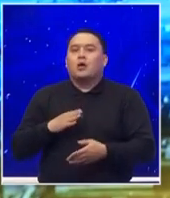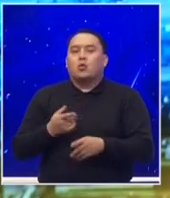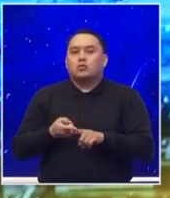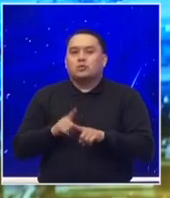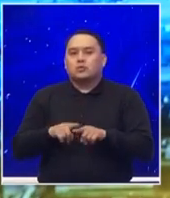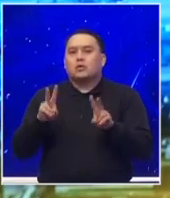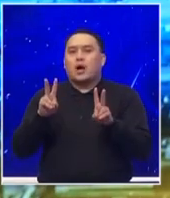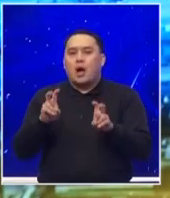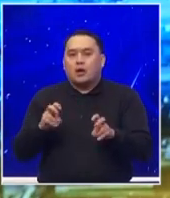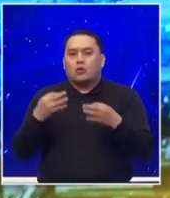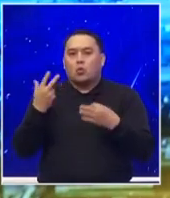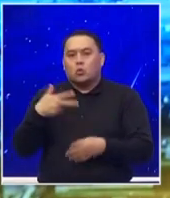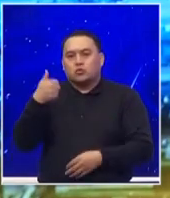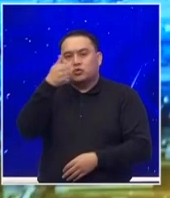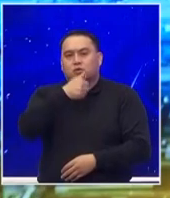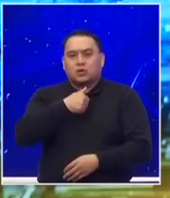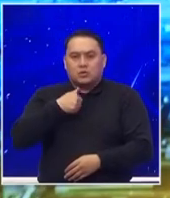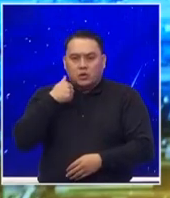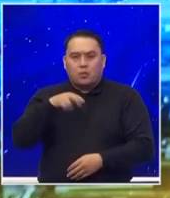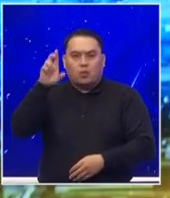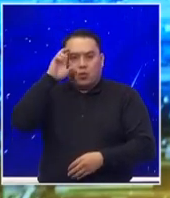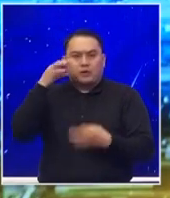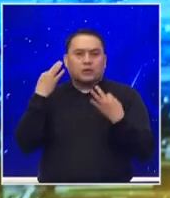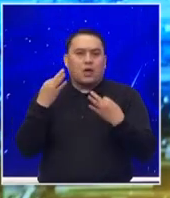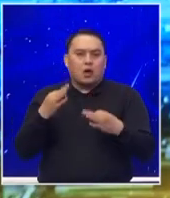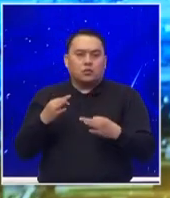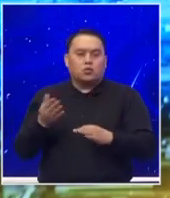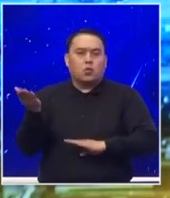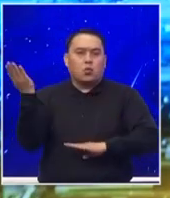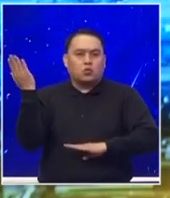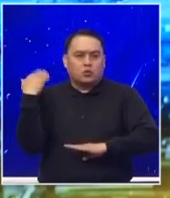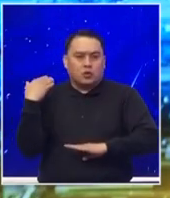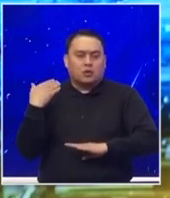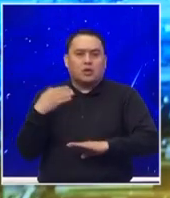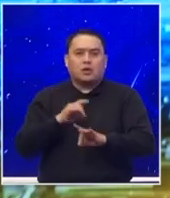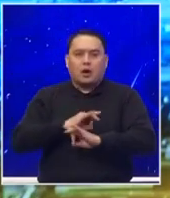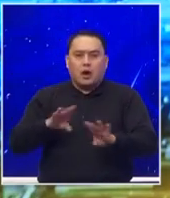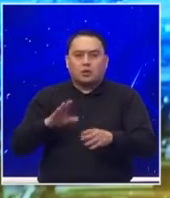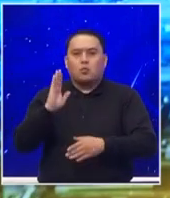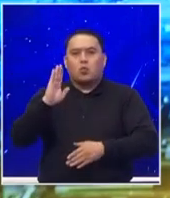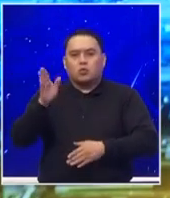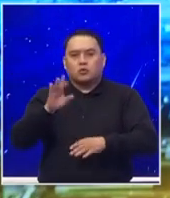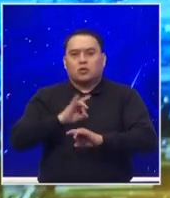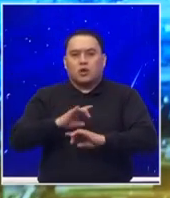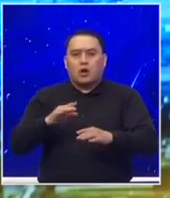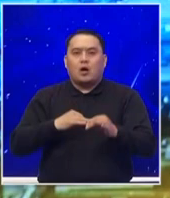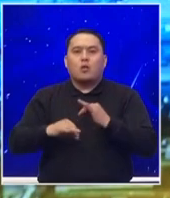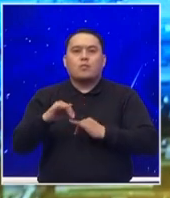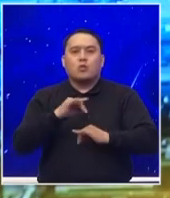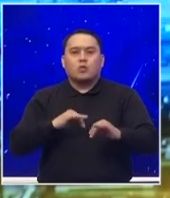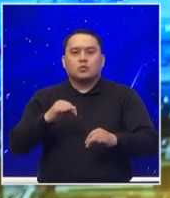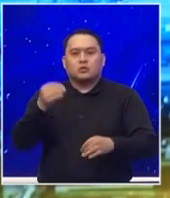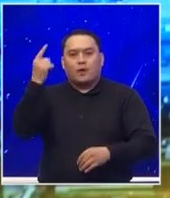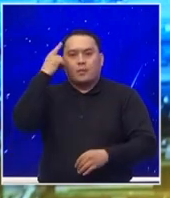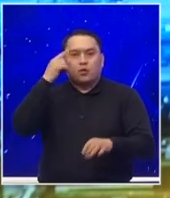арқауы тәуелсіздіктің 30 жылдығы. Мемлекет басшысы өткенді пайымдап, болашақты бағдарлапты. Оқырманмен ашық ой